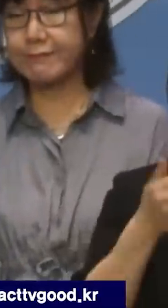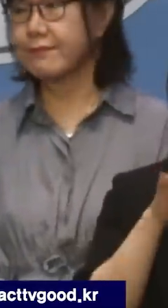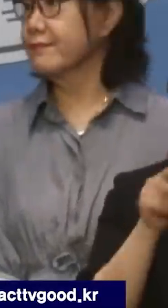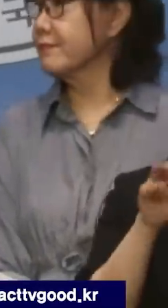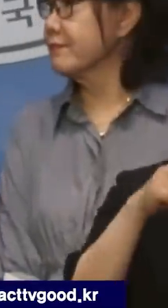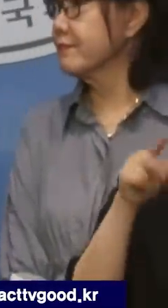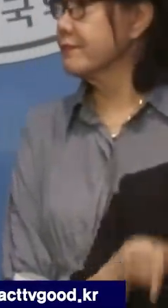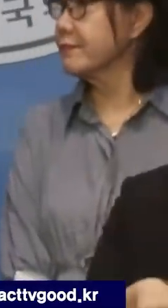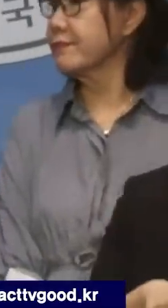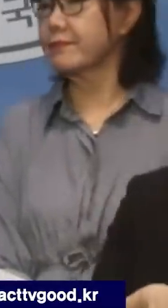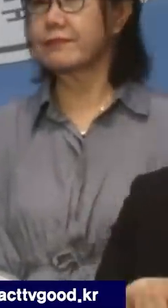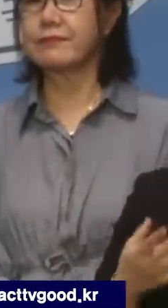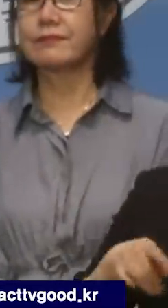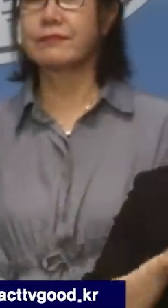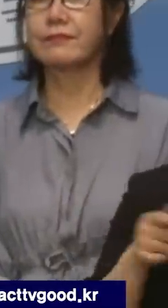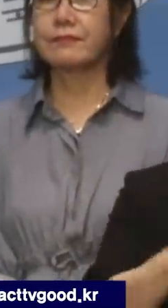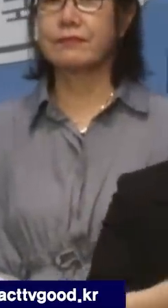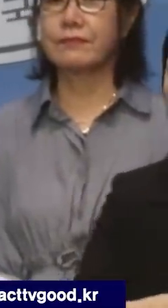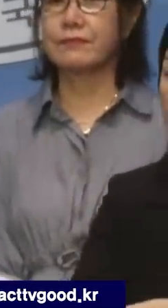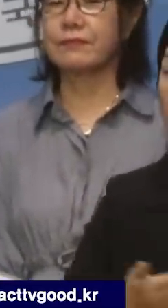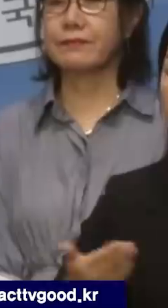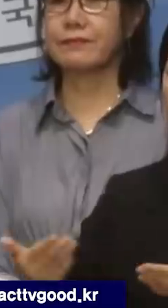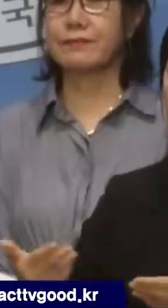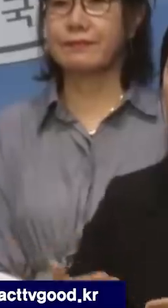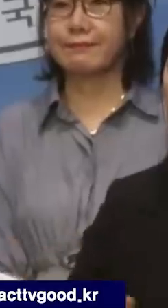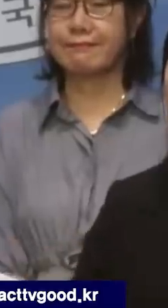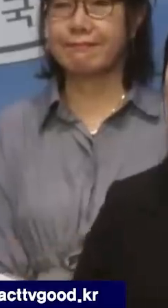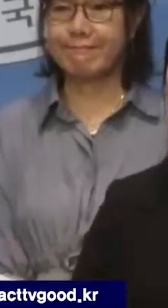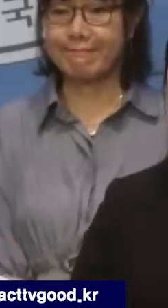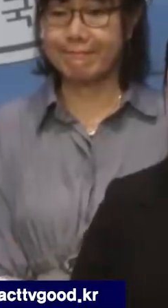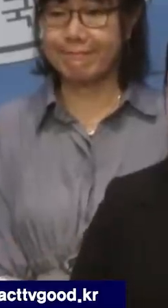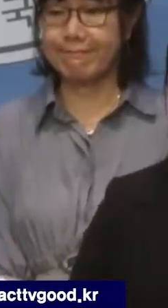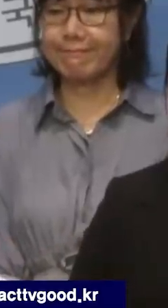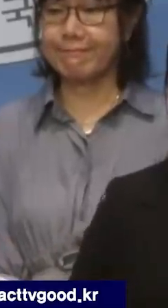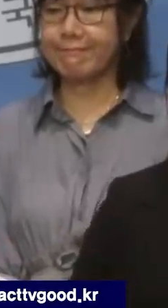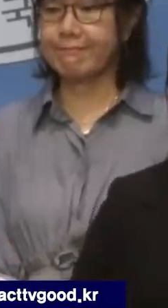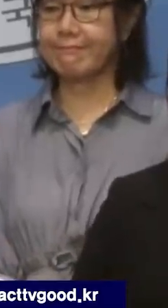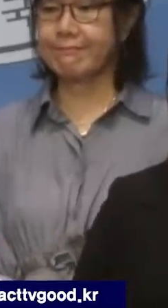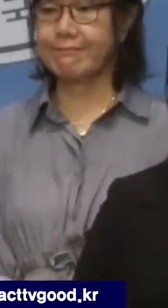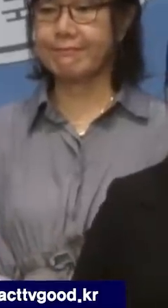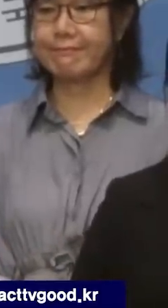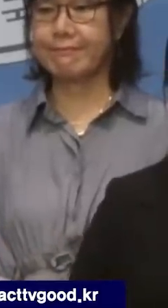민병덕 소상공인위원회 공동위원장님 오셨습니다.